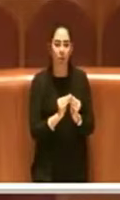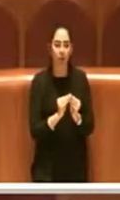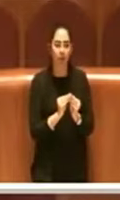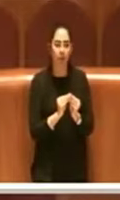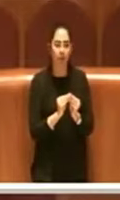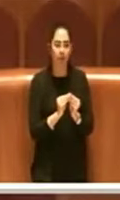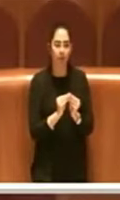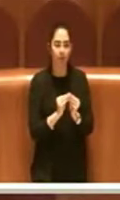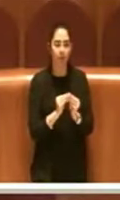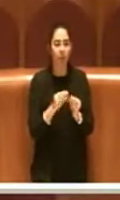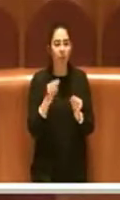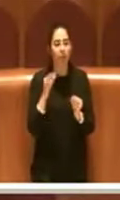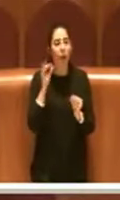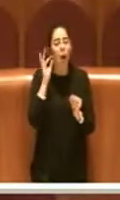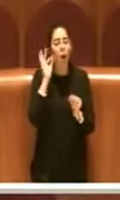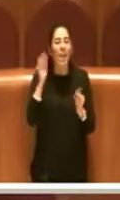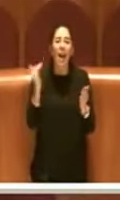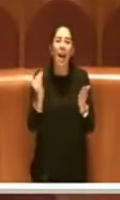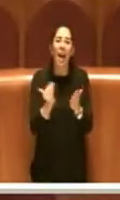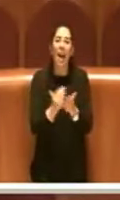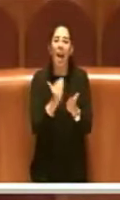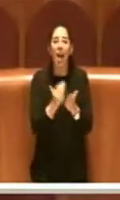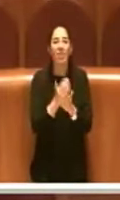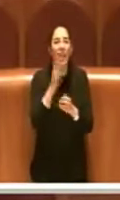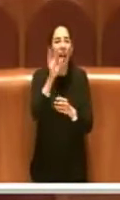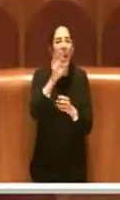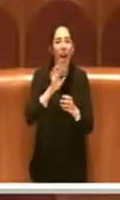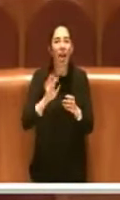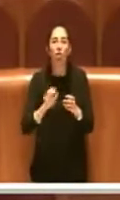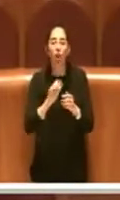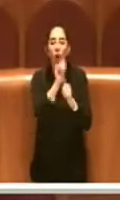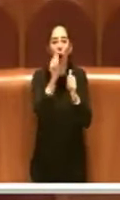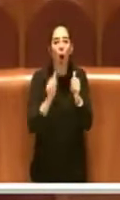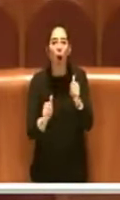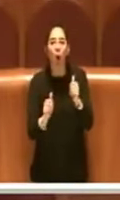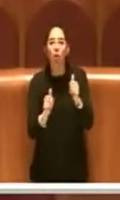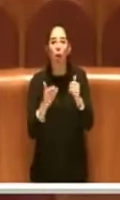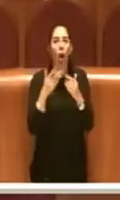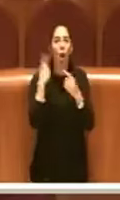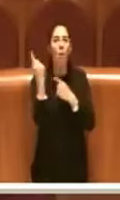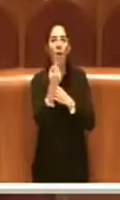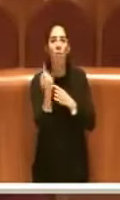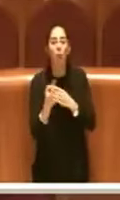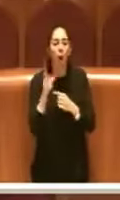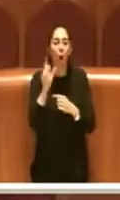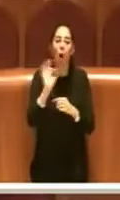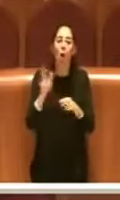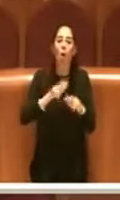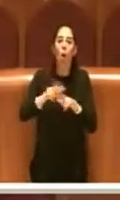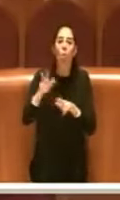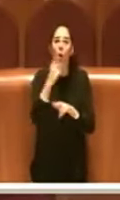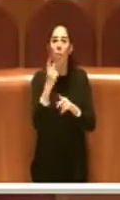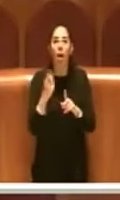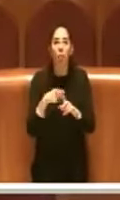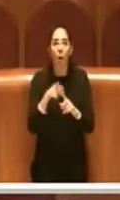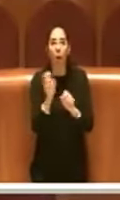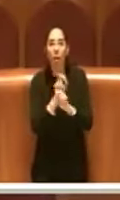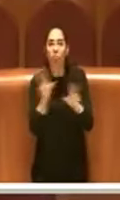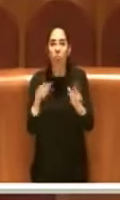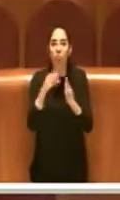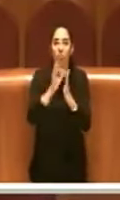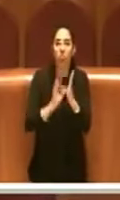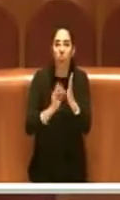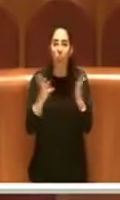l'emanazione di ordinanze randomiche, mi permetto di dire, da parte di regioni e da parte di comuni che in qualche modo